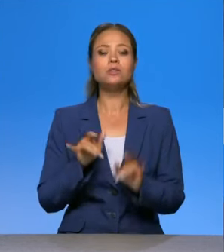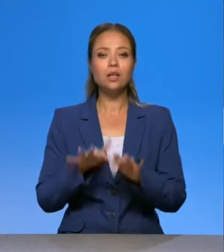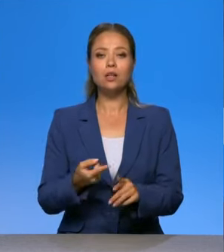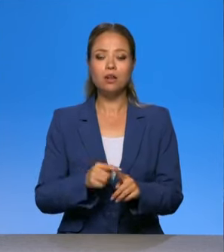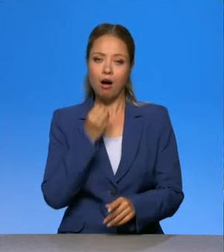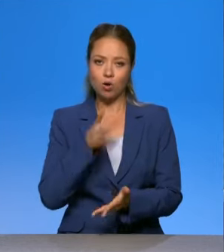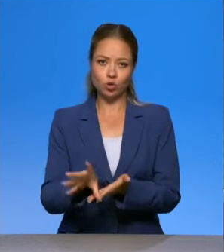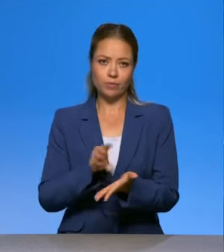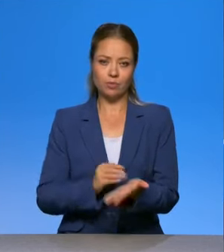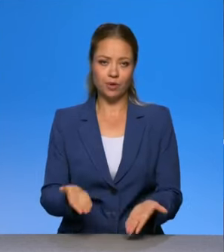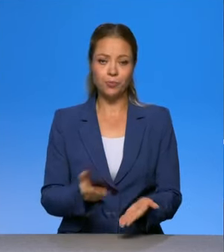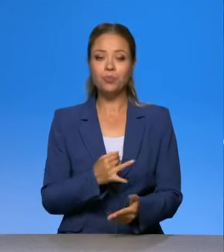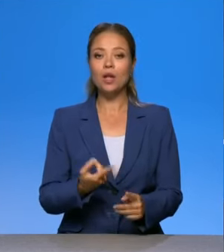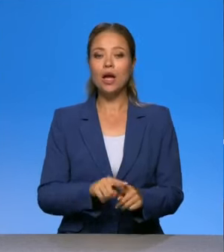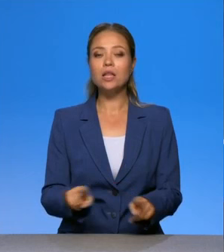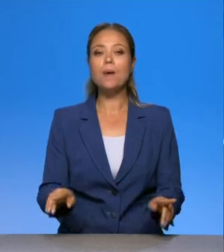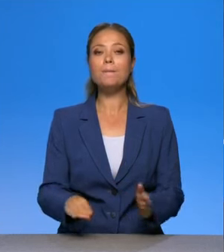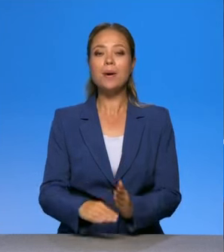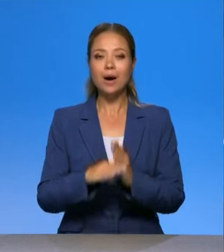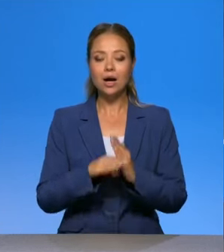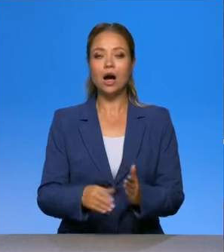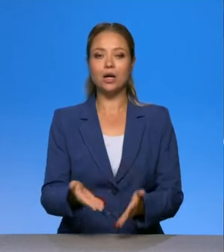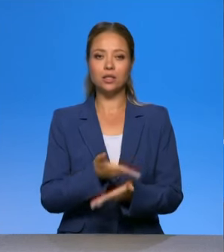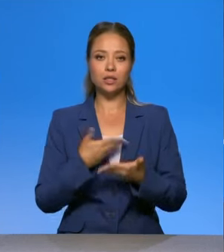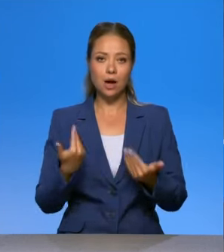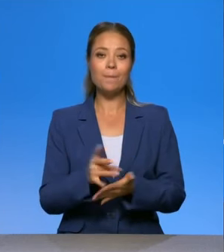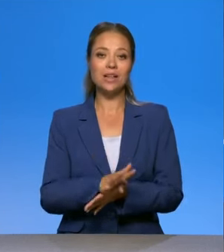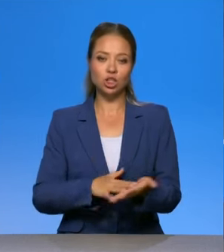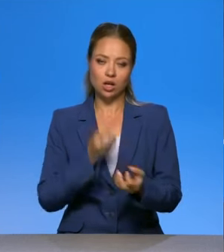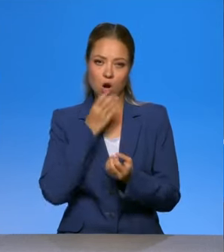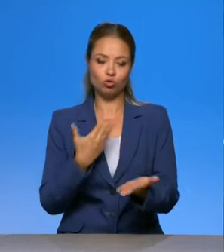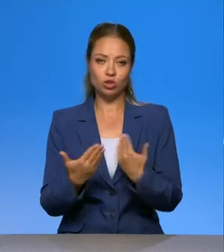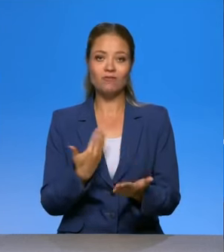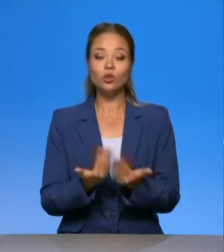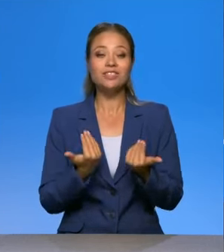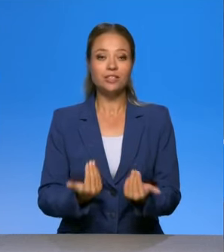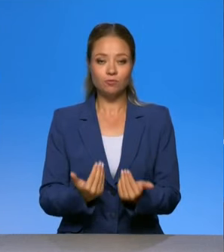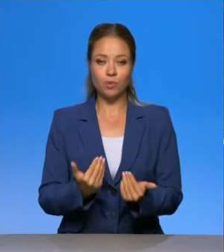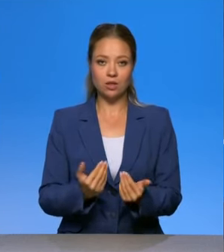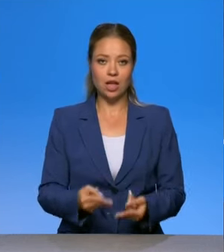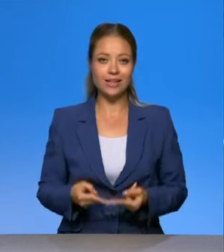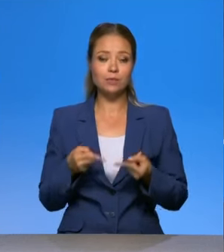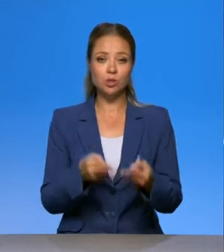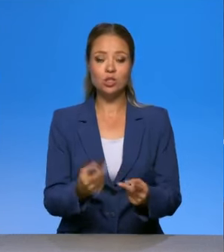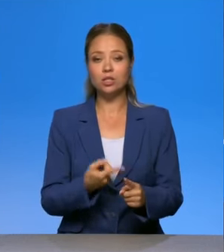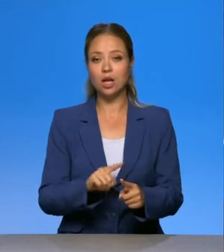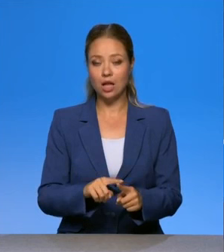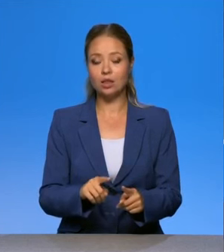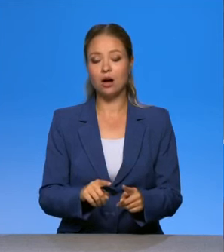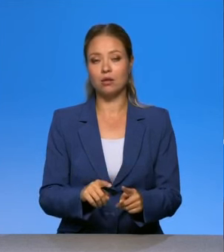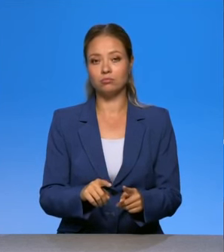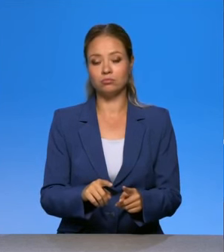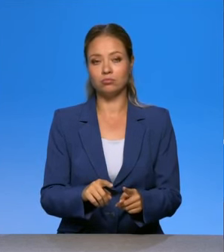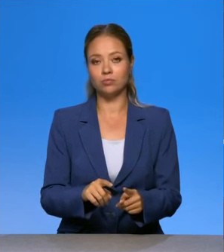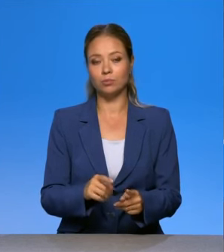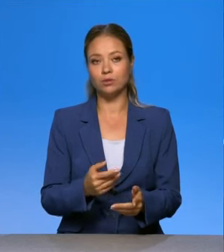Но и это помогает нам продолжать с ними хорошие отношения. Вот современные экспедиции, которые мы сделали, они дали очень хороший и не только